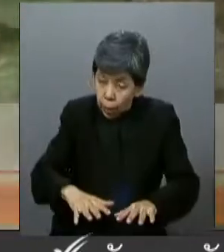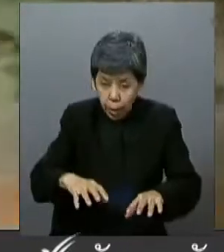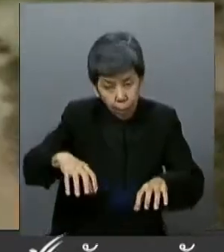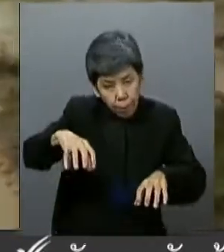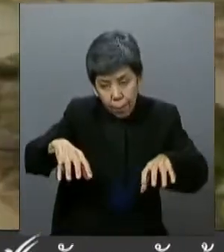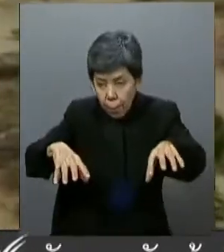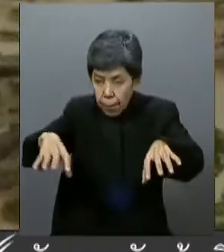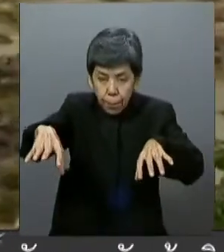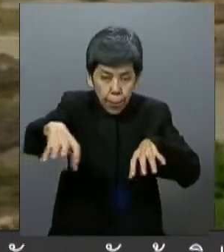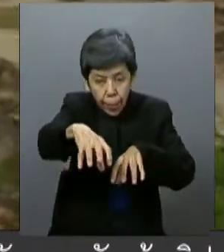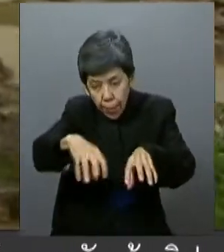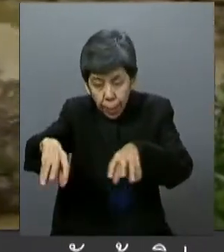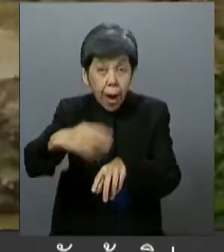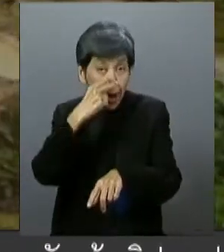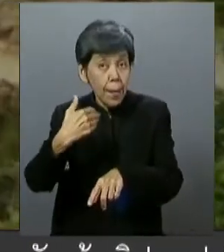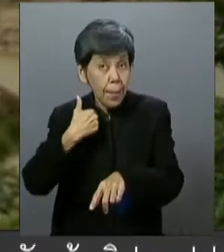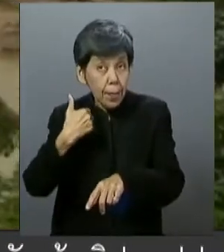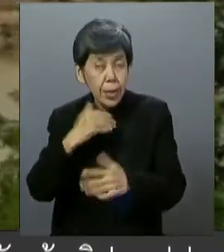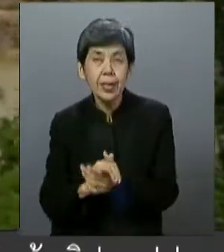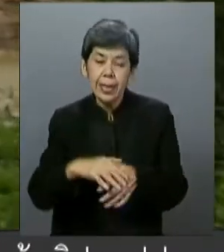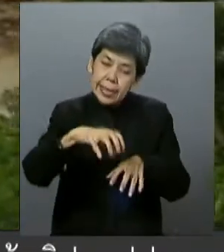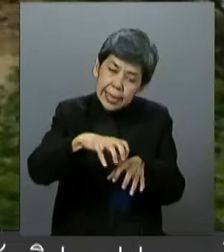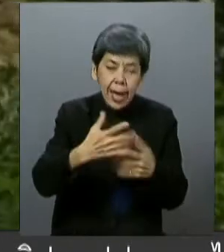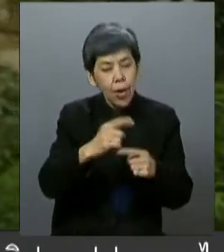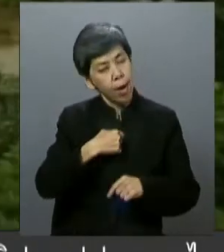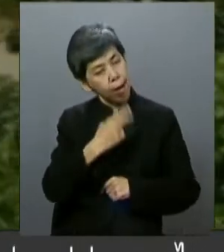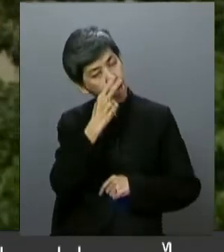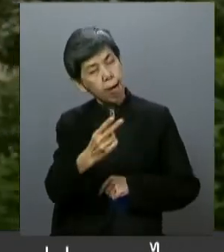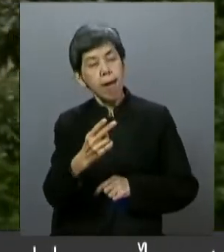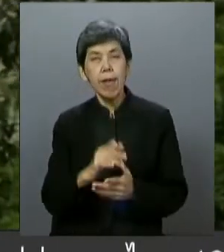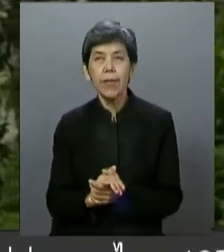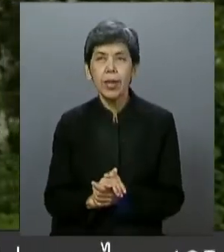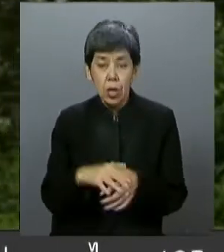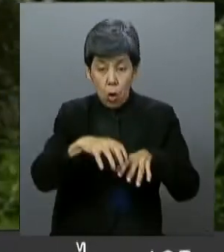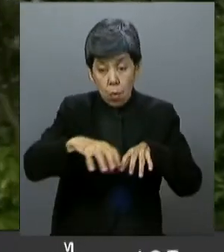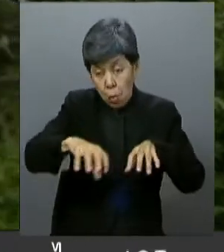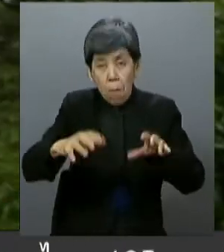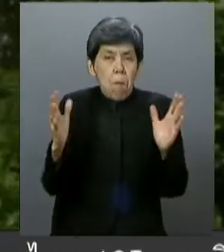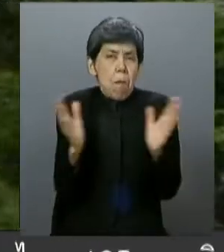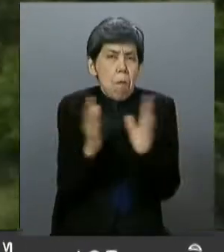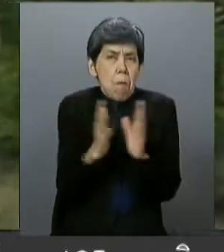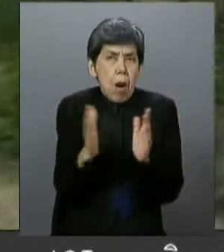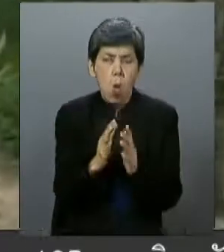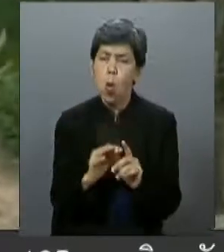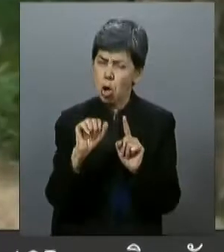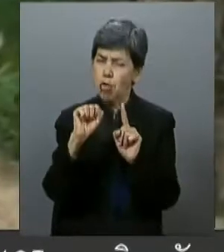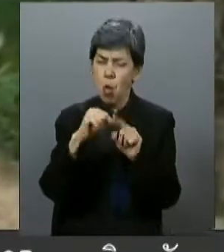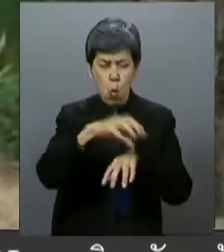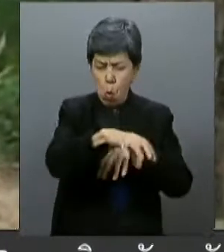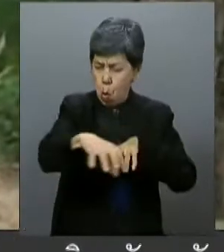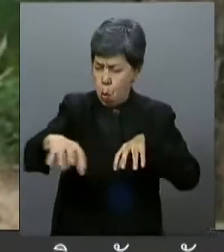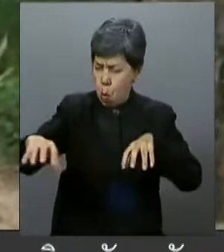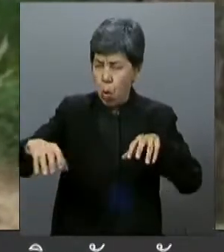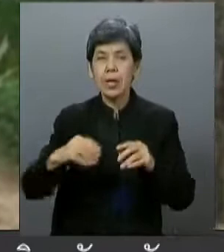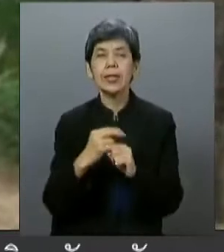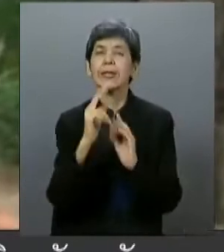เกาะเป็นเล็กๆๆๆจะเป็นโขดหินเป็นอะไรแล้วกอไข่นี่มันเยอะเยอะเป็นแสนๆอ่ะเขาก็เลยเรียกคันโขด